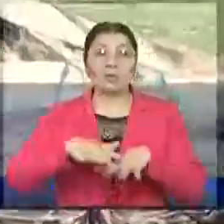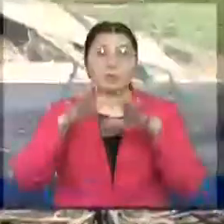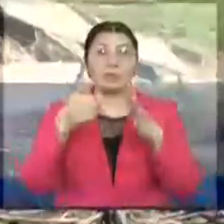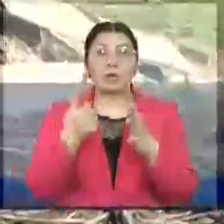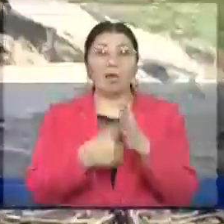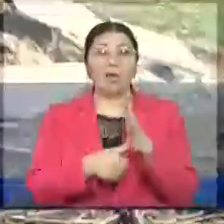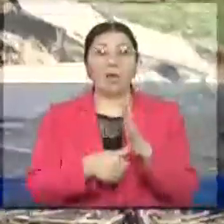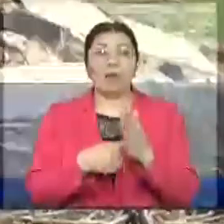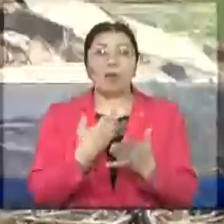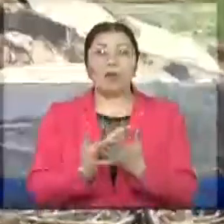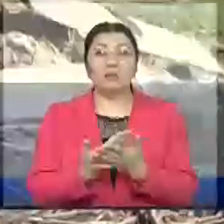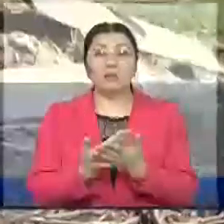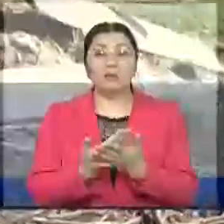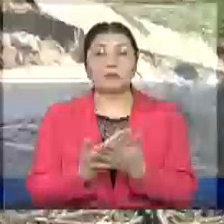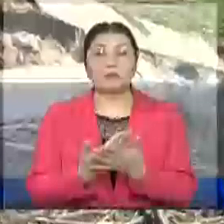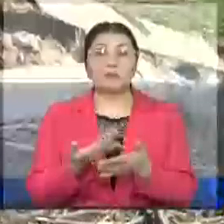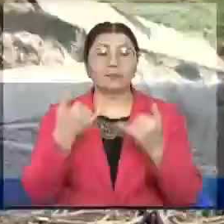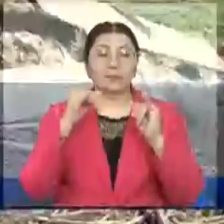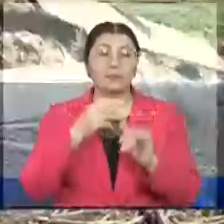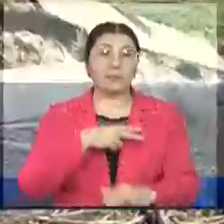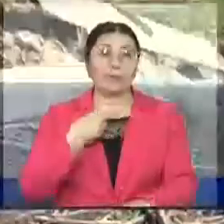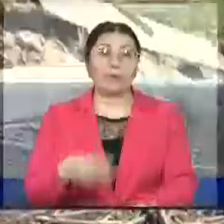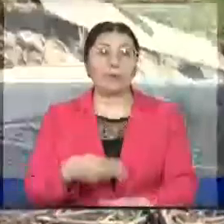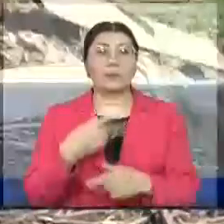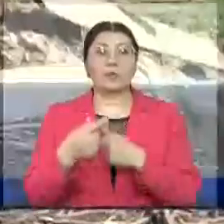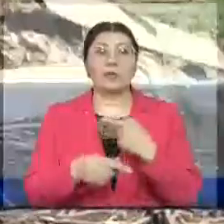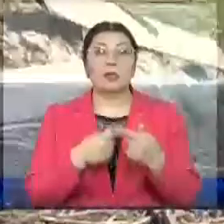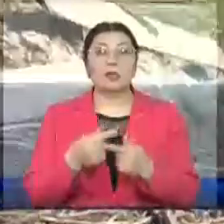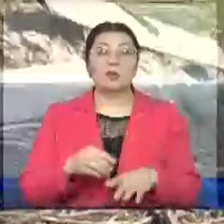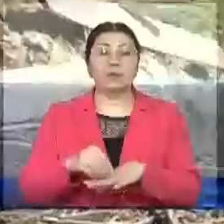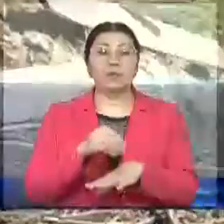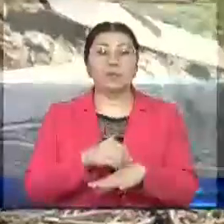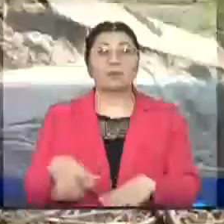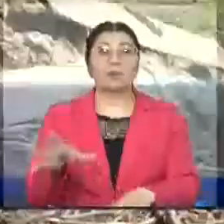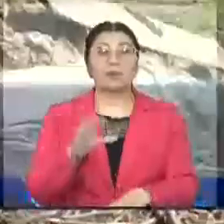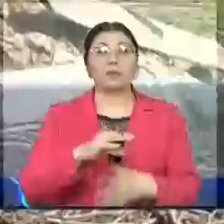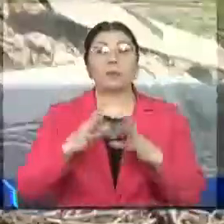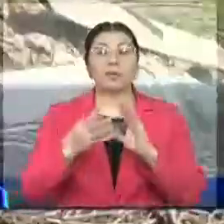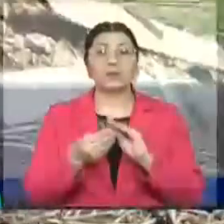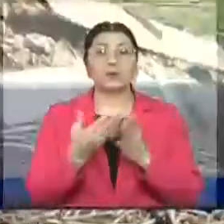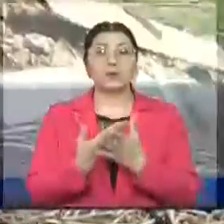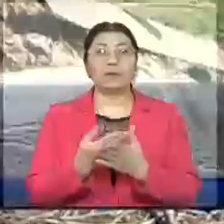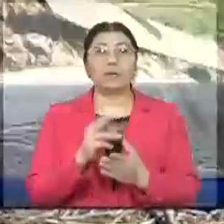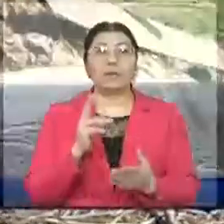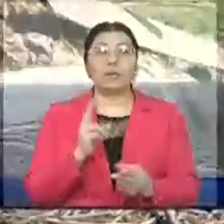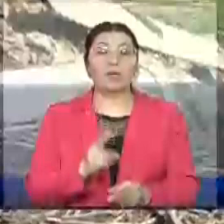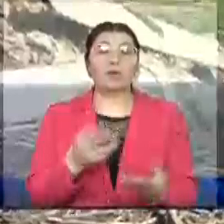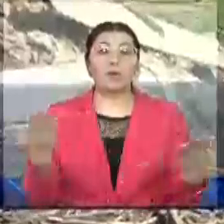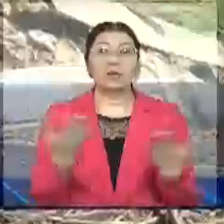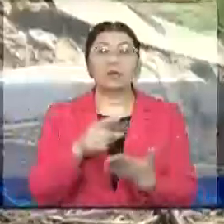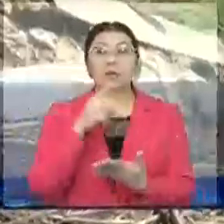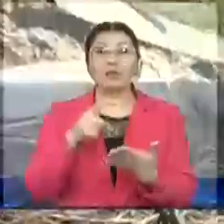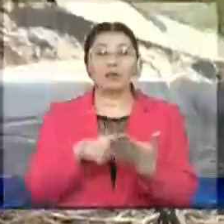6 бас шығын келіп, сол ертесіне аудан әкімі бәрін жинап, шаруа қожалықтарын кімде қандай сұрақтары бар